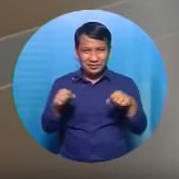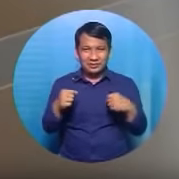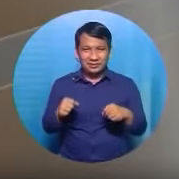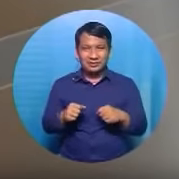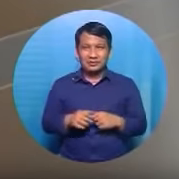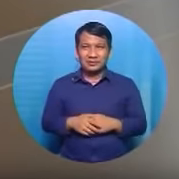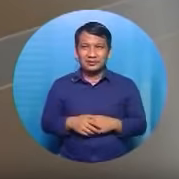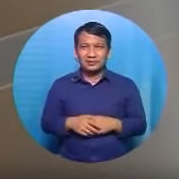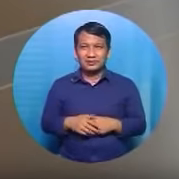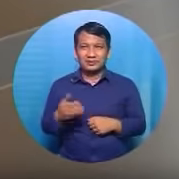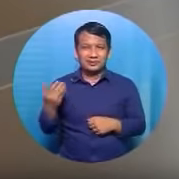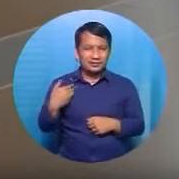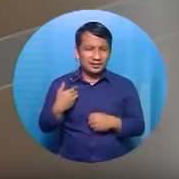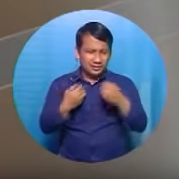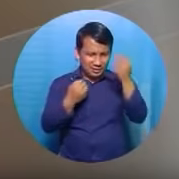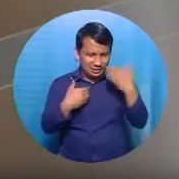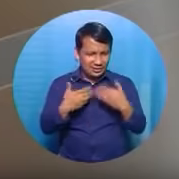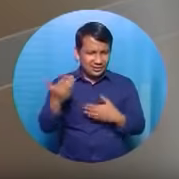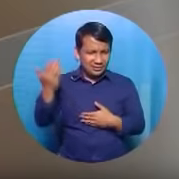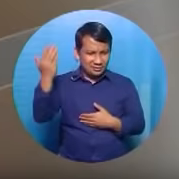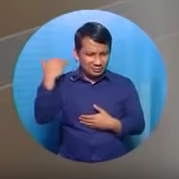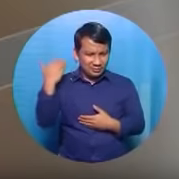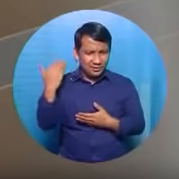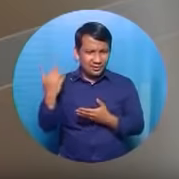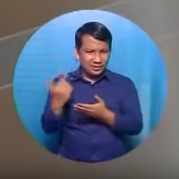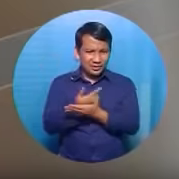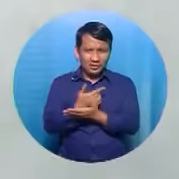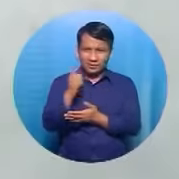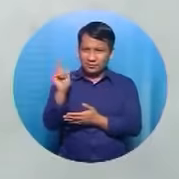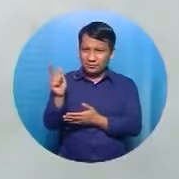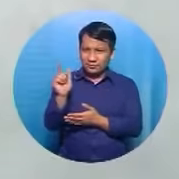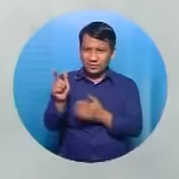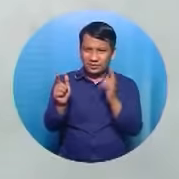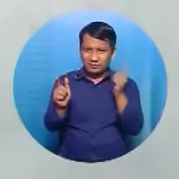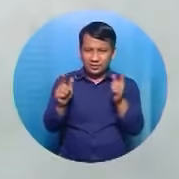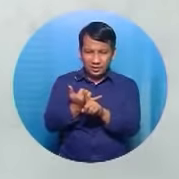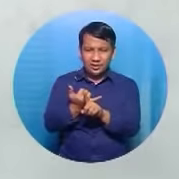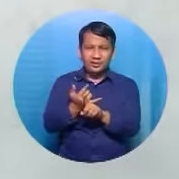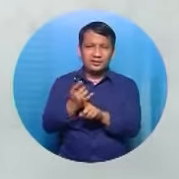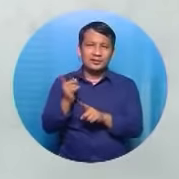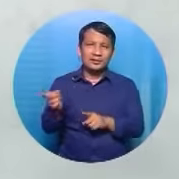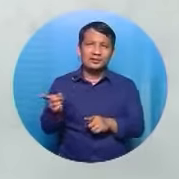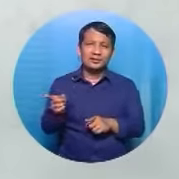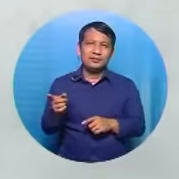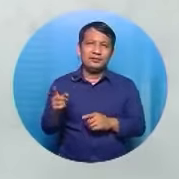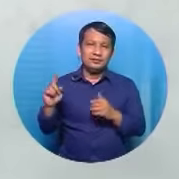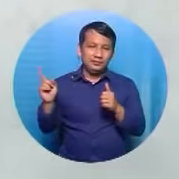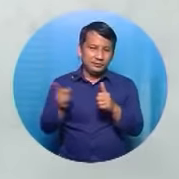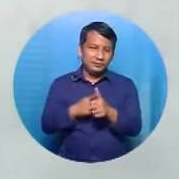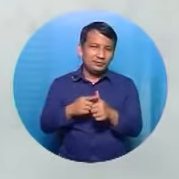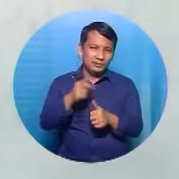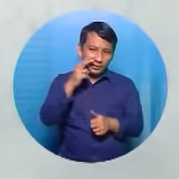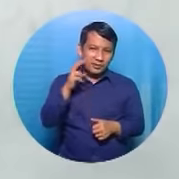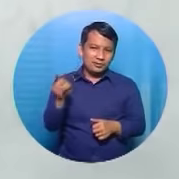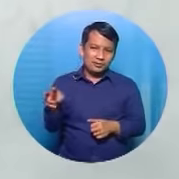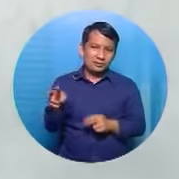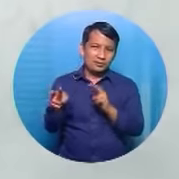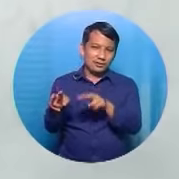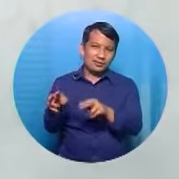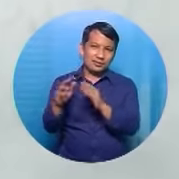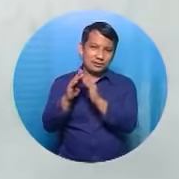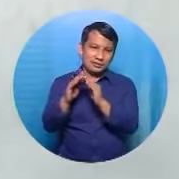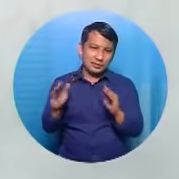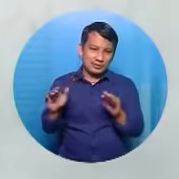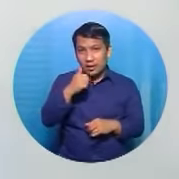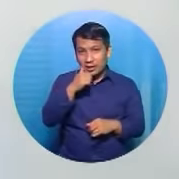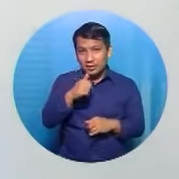motor. Diesel, noong last 2020 po, July, yun po unang nahuli ko yung asawa ko na sila